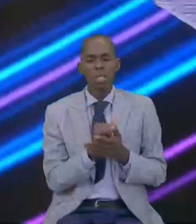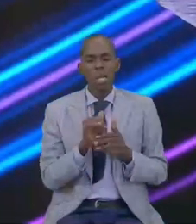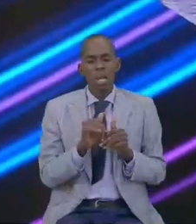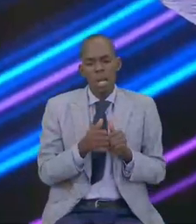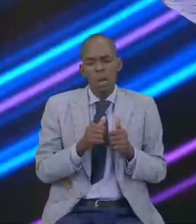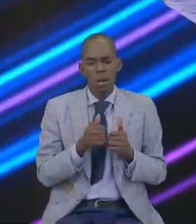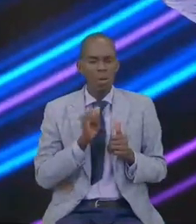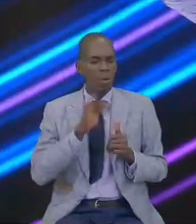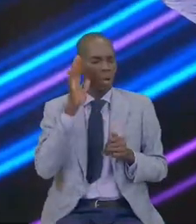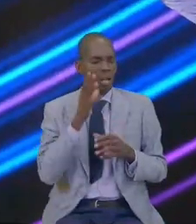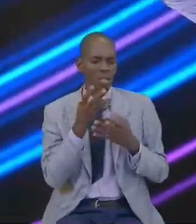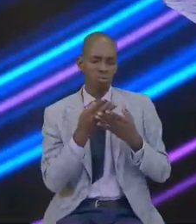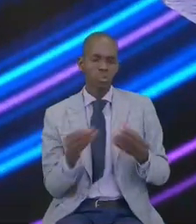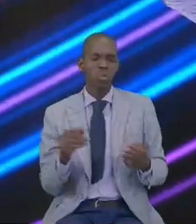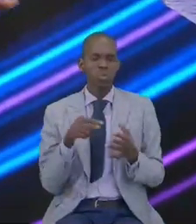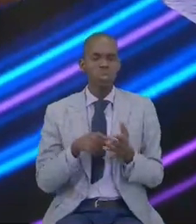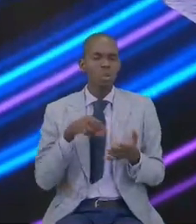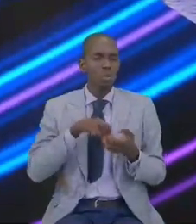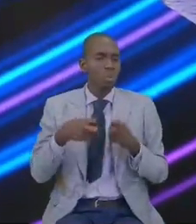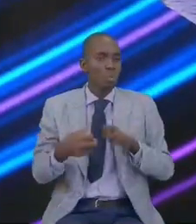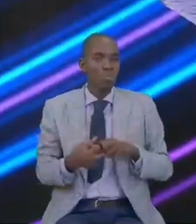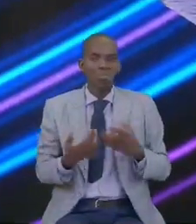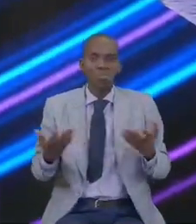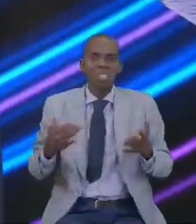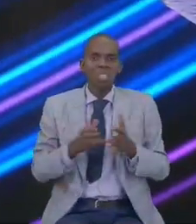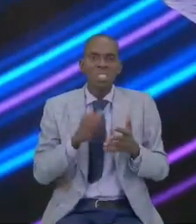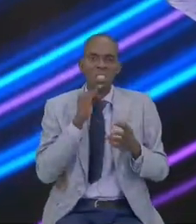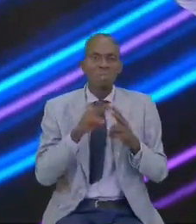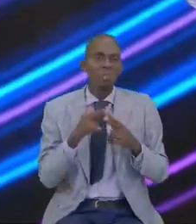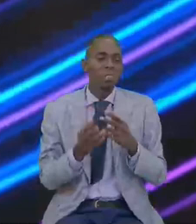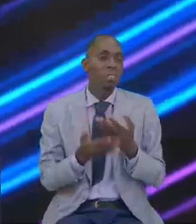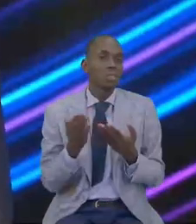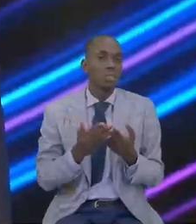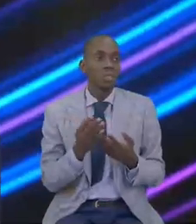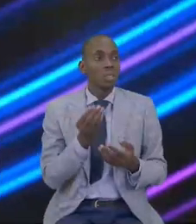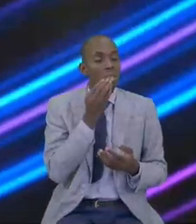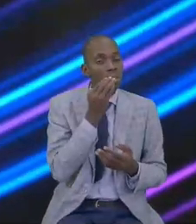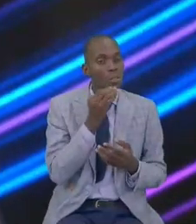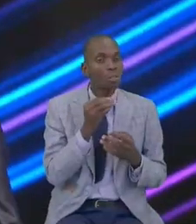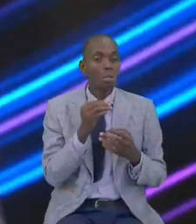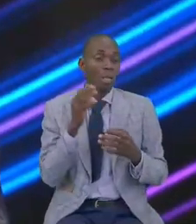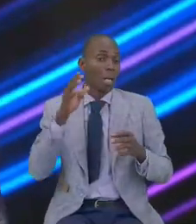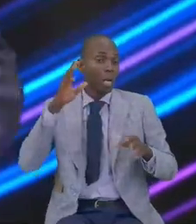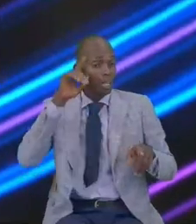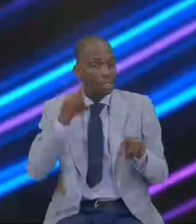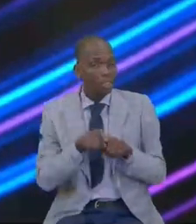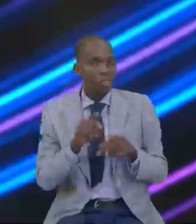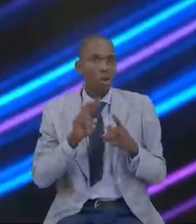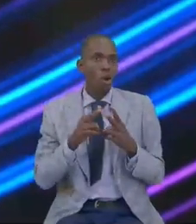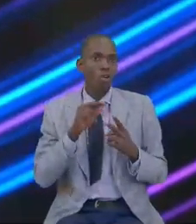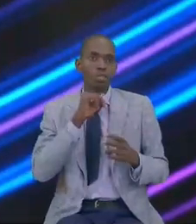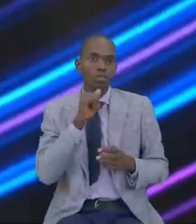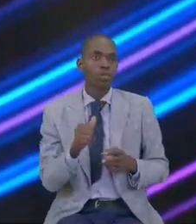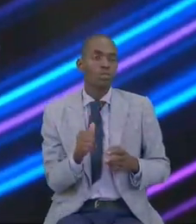problème-là? Qu'est-ce que je dois faire ?» C'est très simple. Soit manger ou ne pas manger, c'est tout. Et maintenant, tu dois dire à